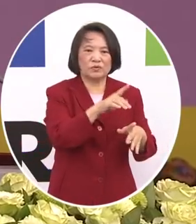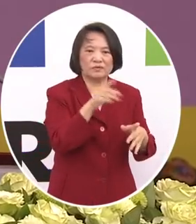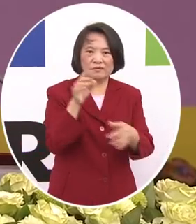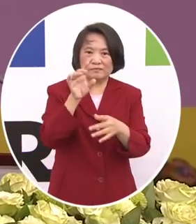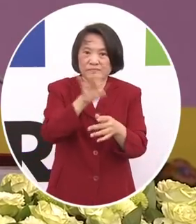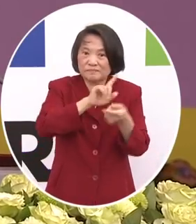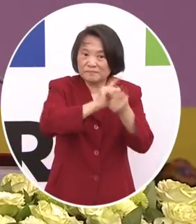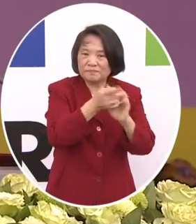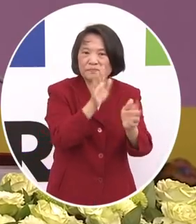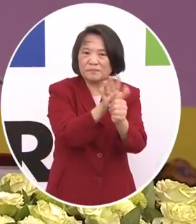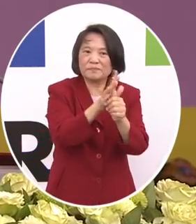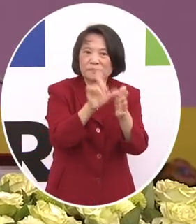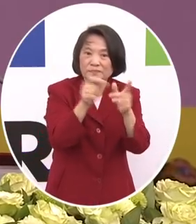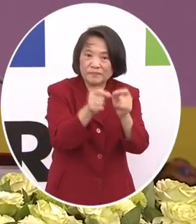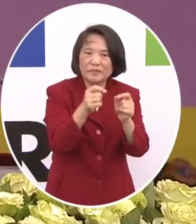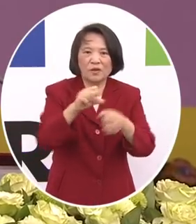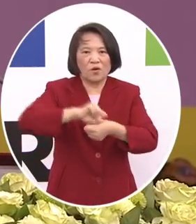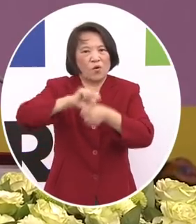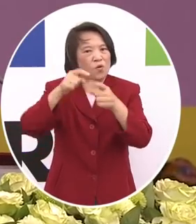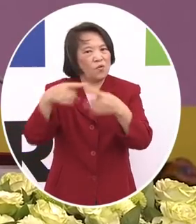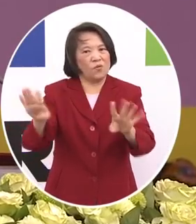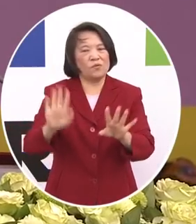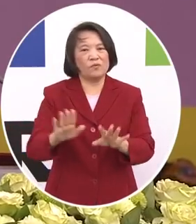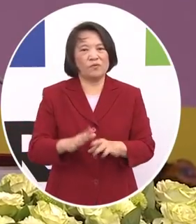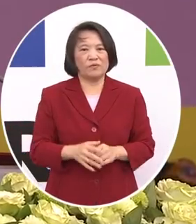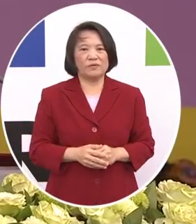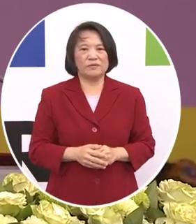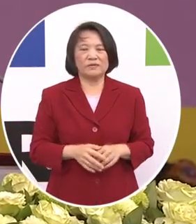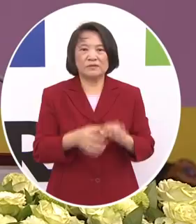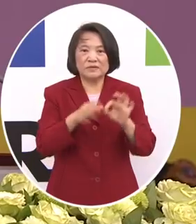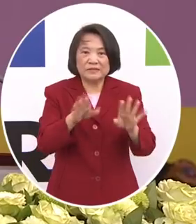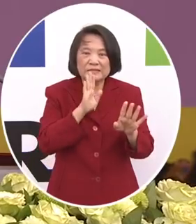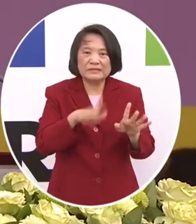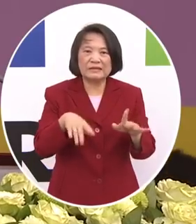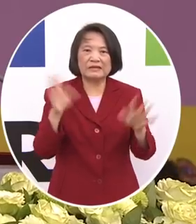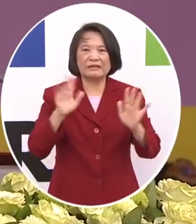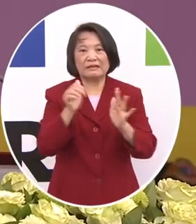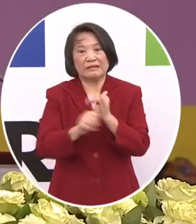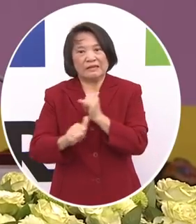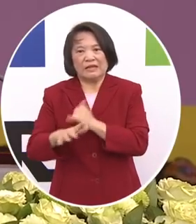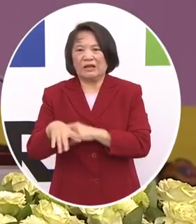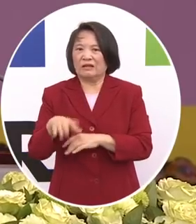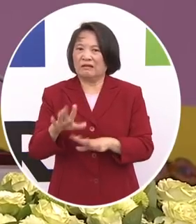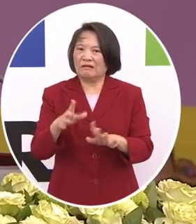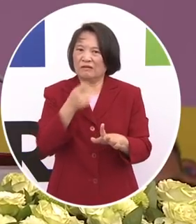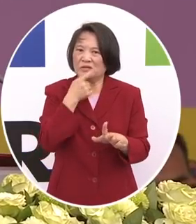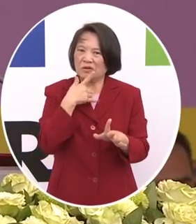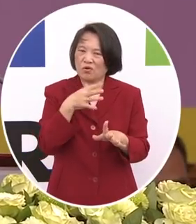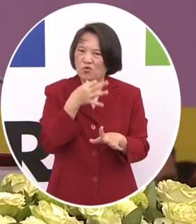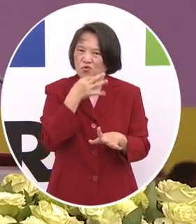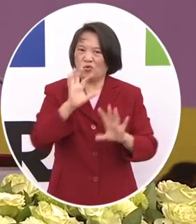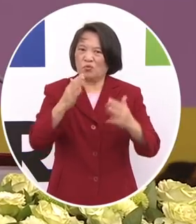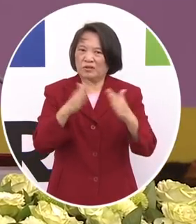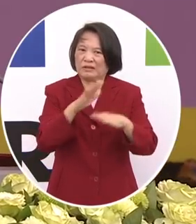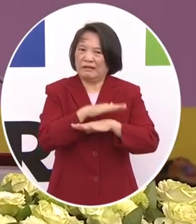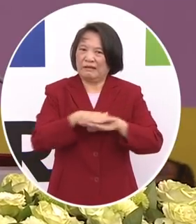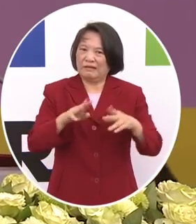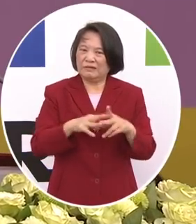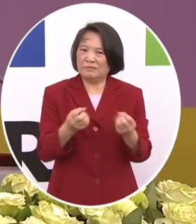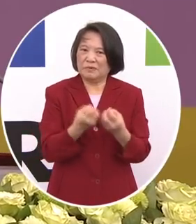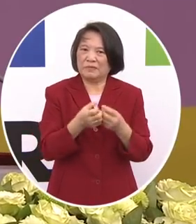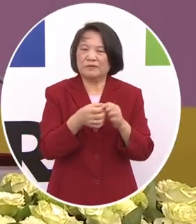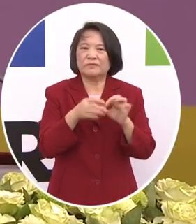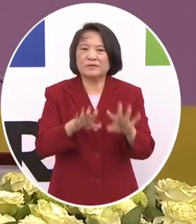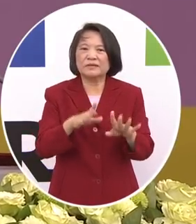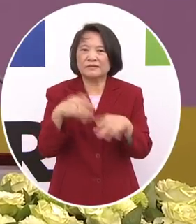1倍。生育率低已经成为国安问题，我们除了提供津贴，更透过准公共化